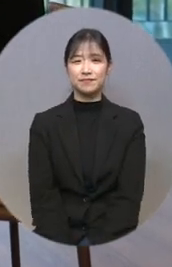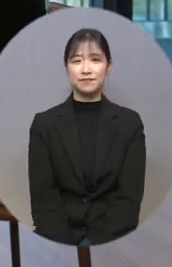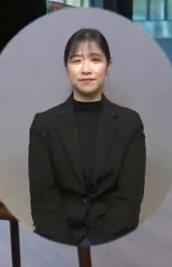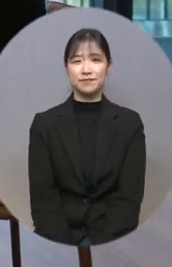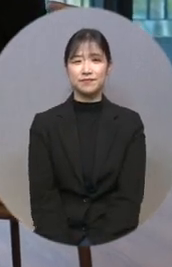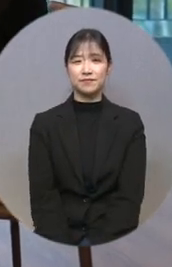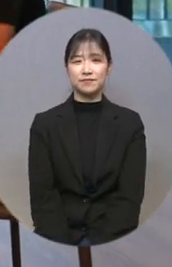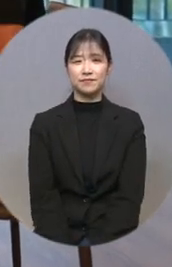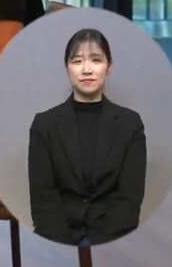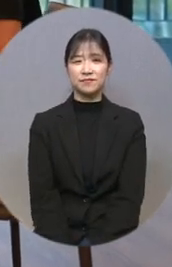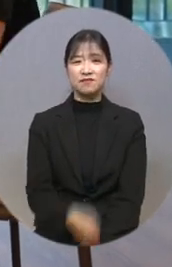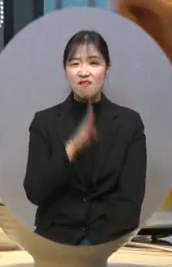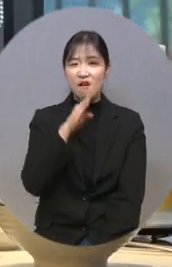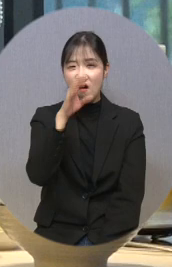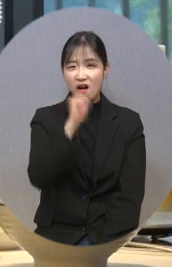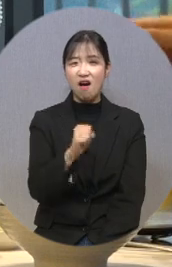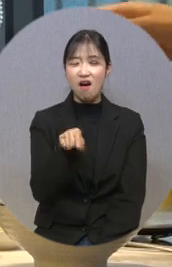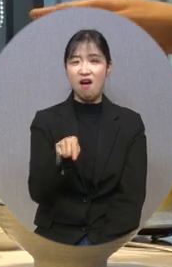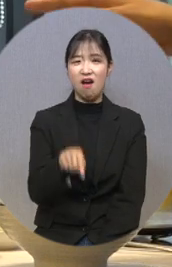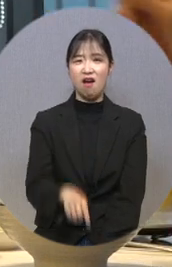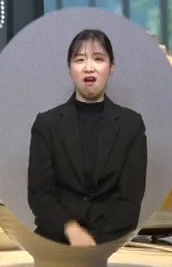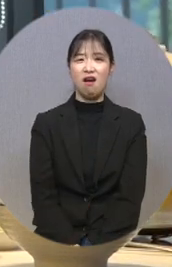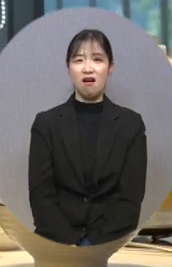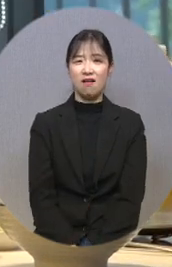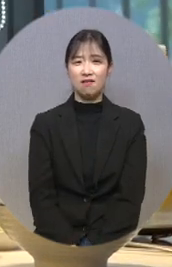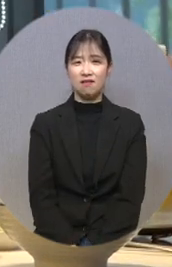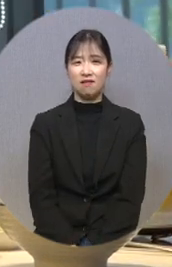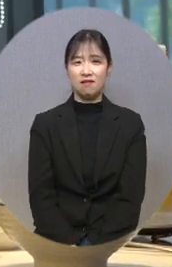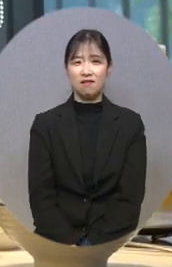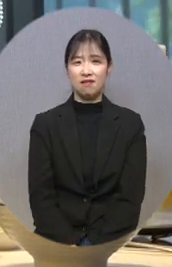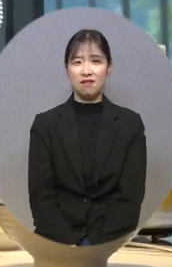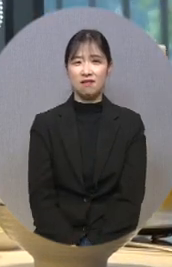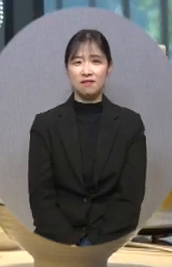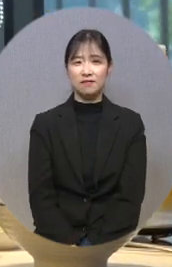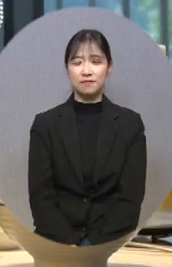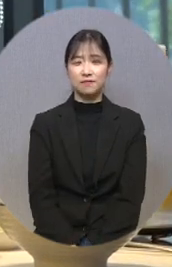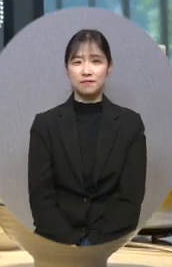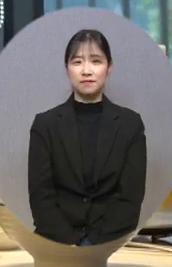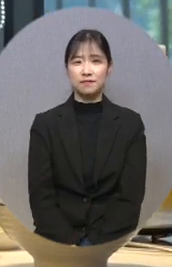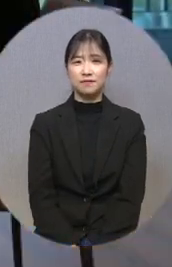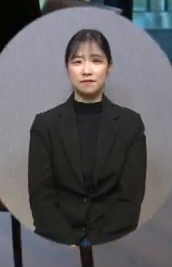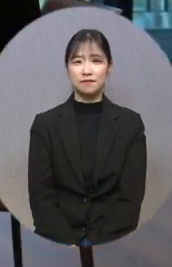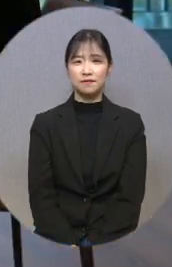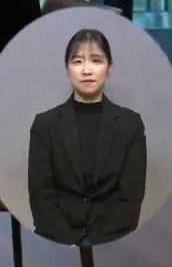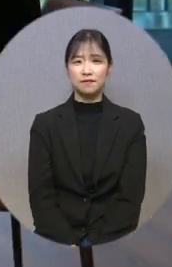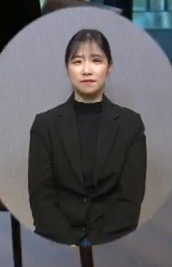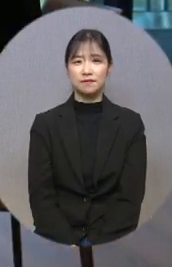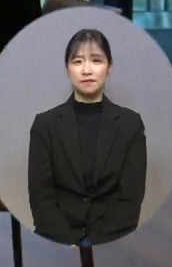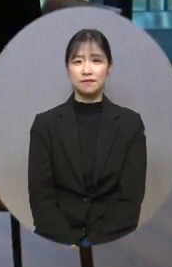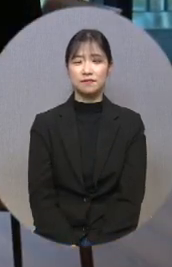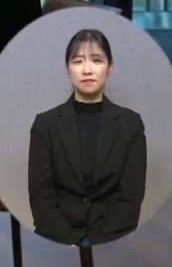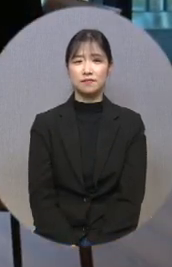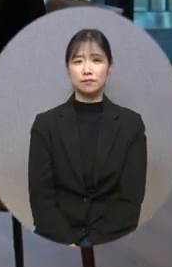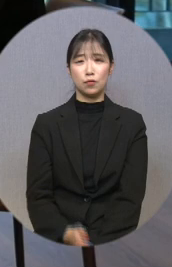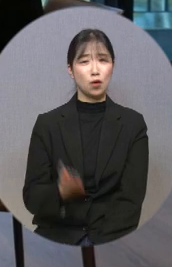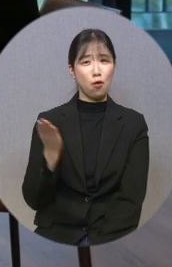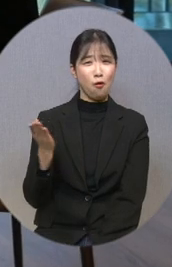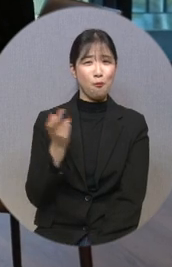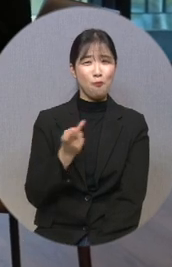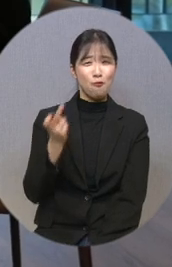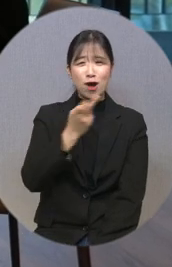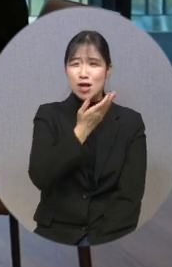맛있겠네. 장난 아니지? 와, 진짜. 장난 아니네? 광재 이게 귀엽게 찍힙니다. 안 그러실 것 같은데. 나도 이런 거. 광재 오빠 은근